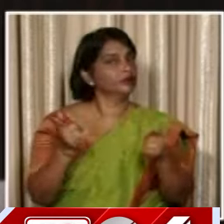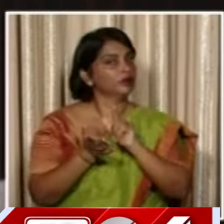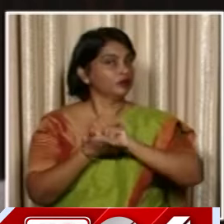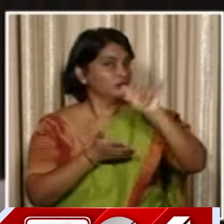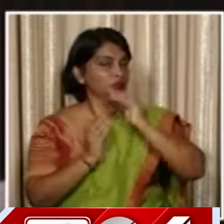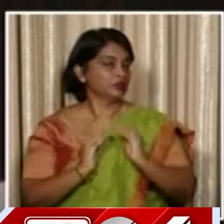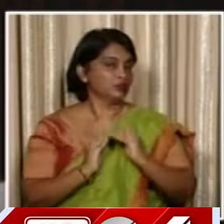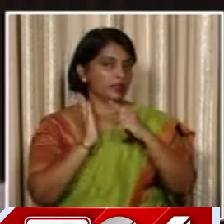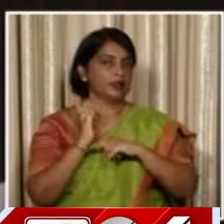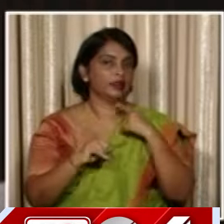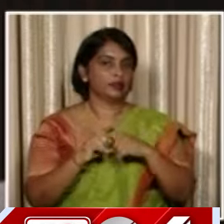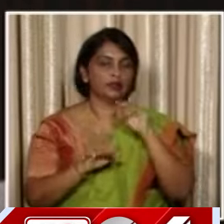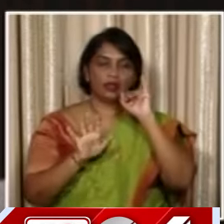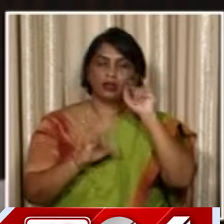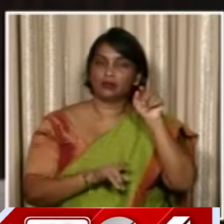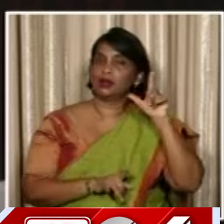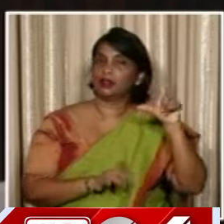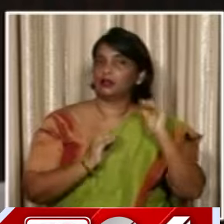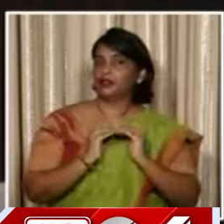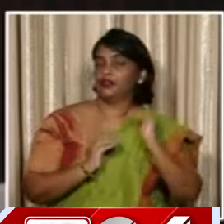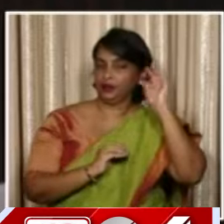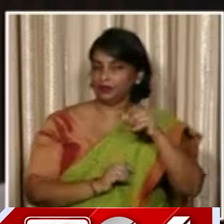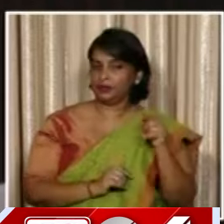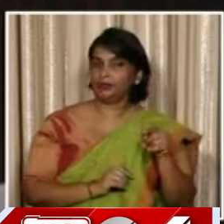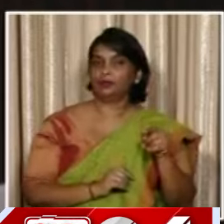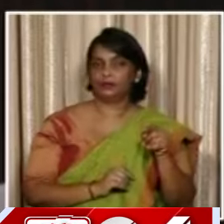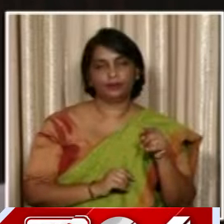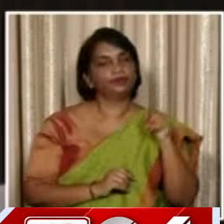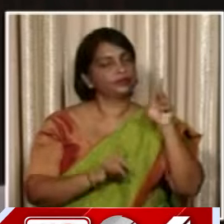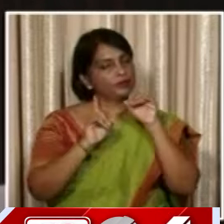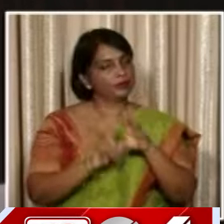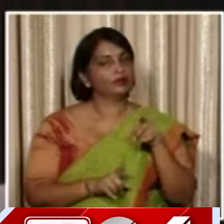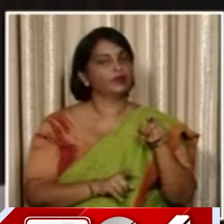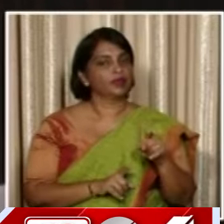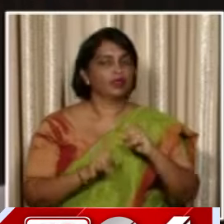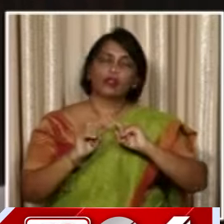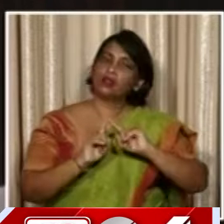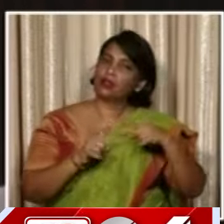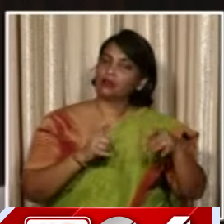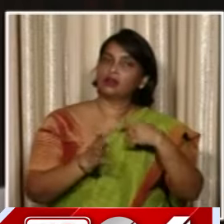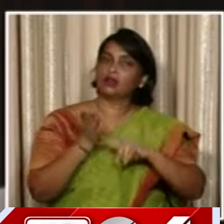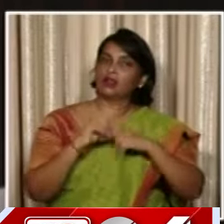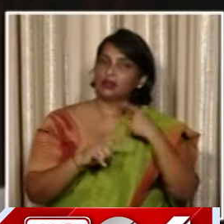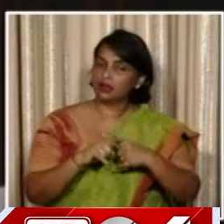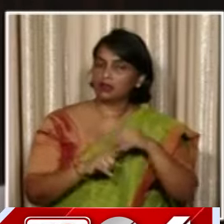ගුවන්තොටුපළ සංවර්ධන බදු 106.7කින් වැඩි වෙලා තියෙනවා. ඒ වගේම අනේකුත් බදු ආදායම